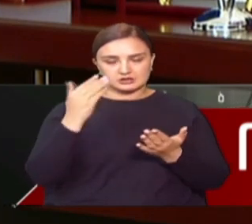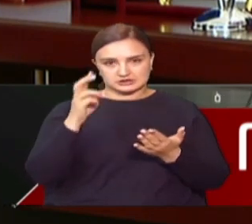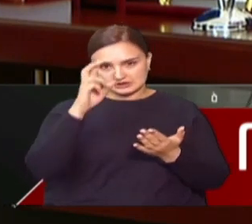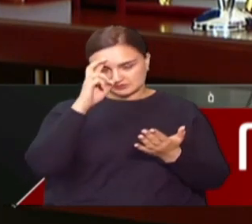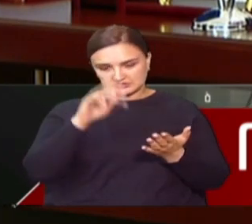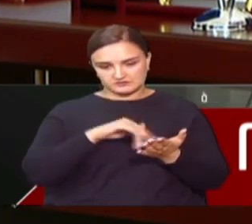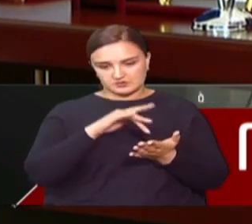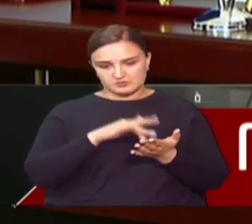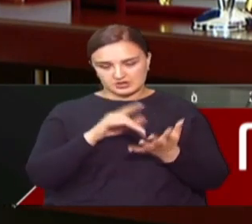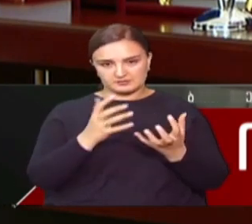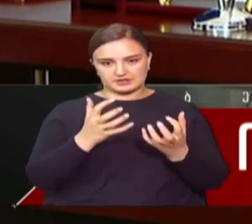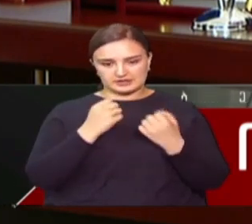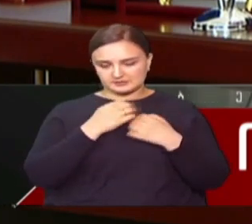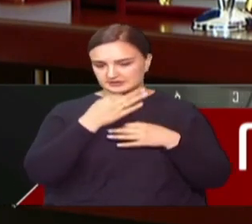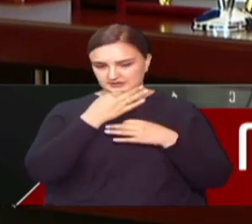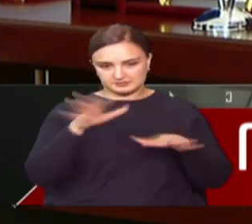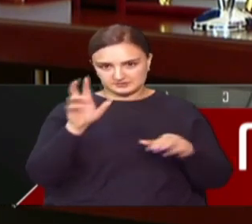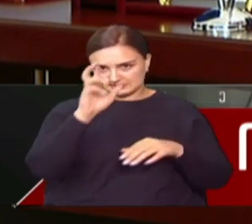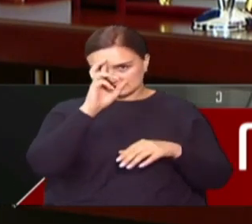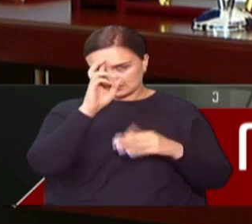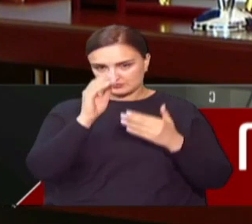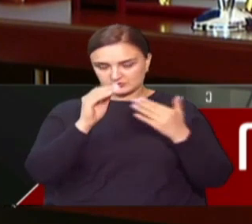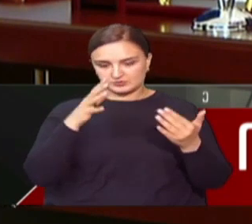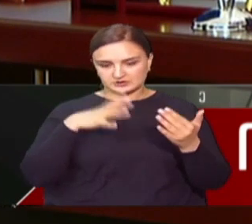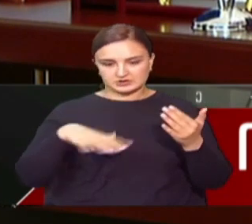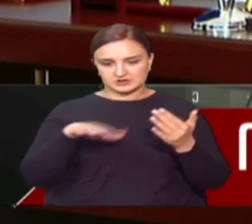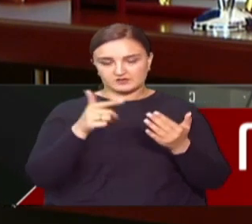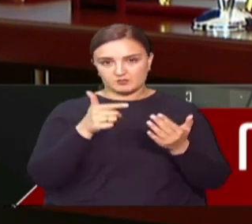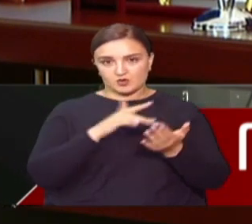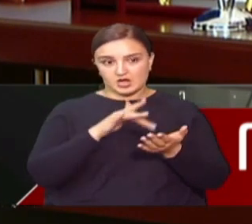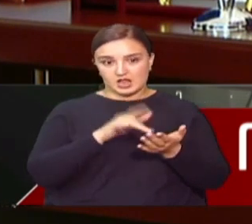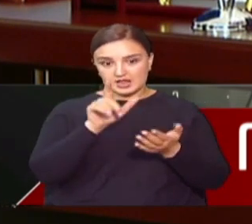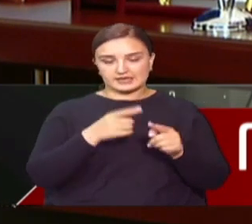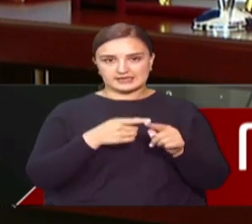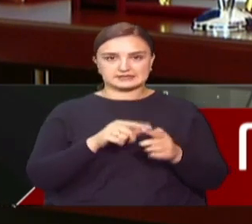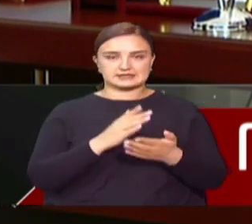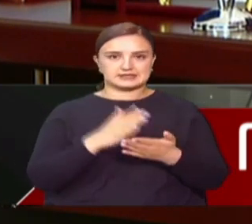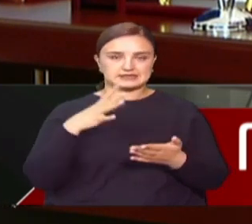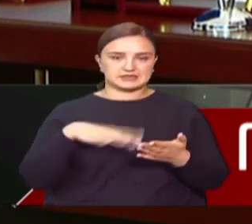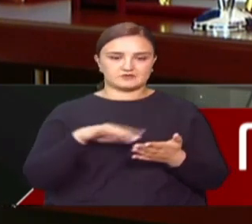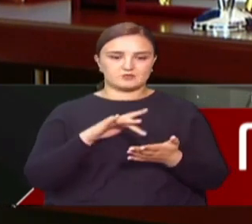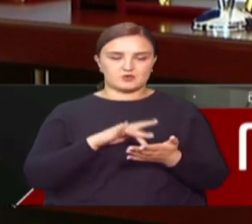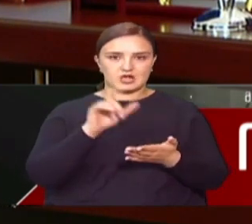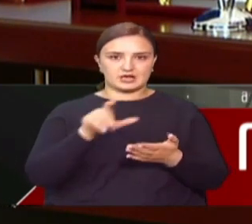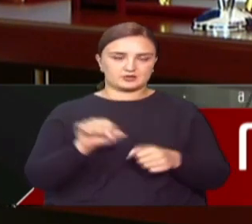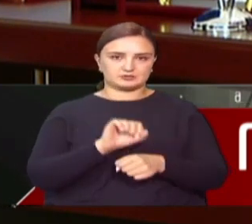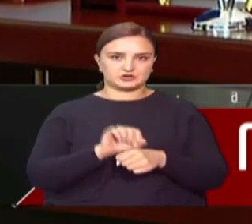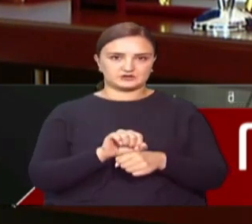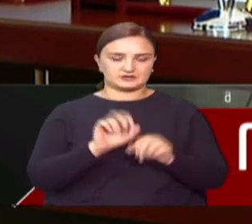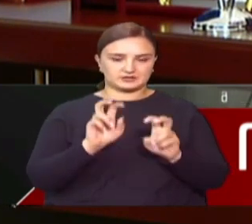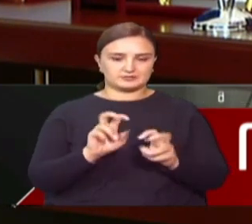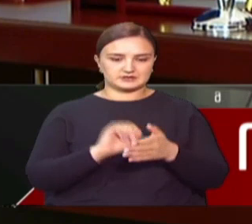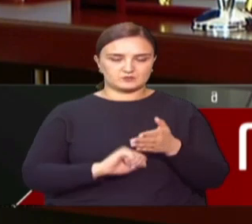სახელმწიფოს მოქალაქეობას იღებს ნებისმიერი სახელმწიფოსი საქართველოს მოქალაქე ეს წარმოადგენს რა თქმა უნდა საქართველოს მოქალაქეობის შეწყვეტის